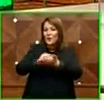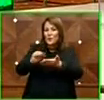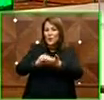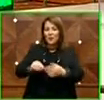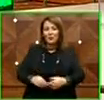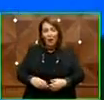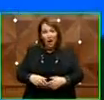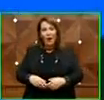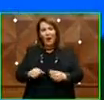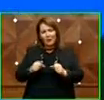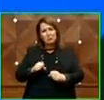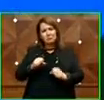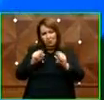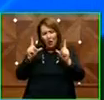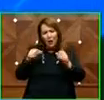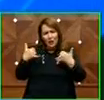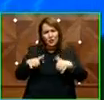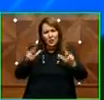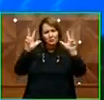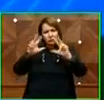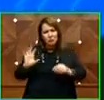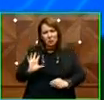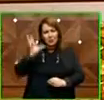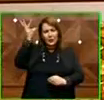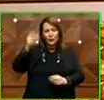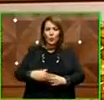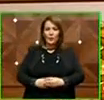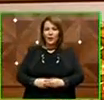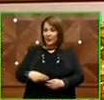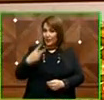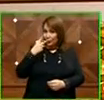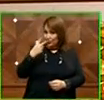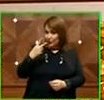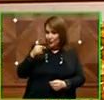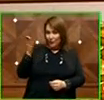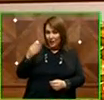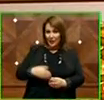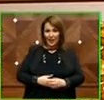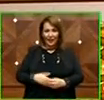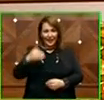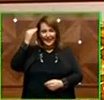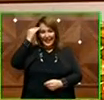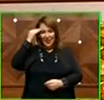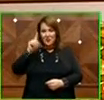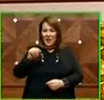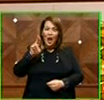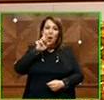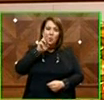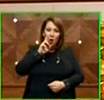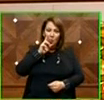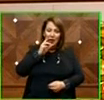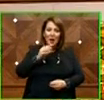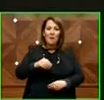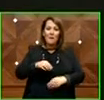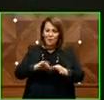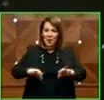هذا التطور التكنولوجي اللي وصلت به للسلطه الوطنيه. بلحظه هكا كي نشوف كيما هكذا نعرف عندي مشاكل في البلاد الفلاني ولا